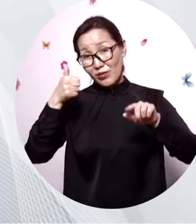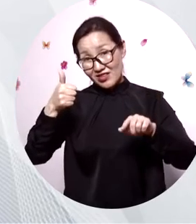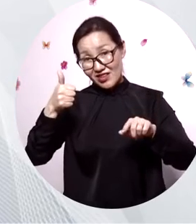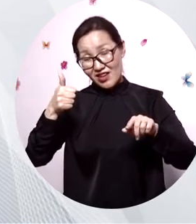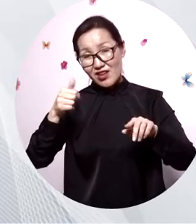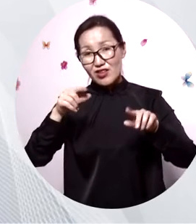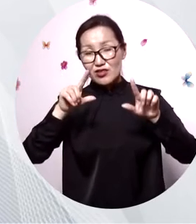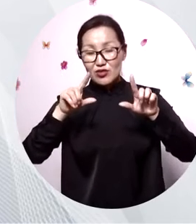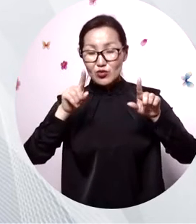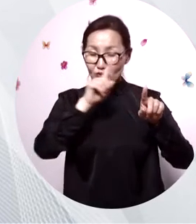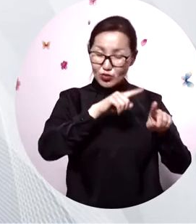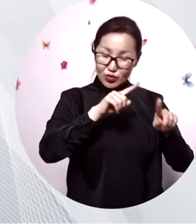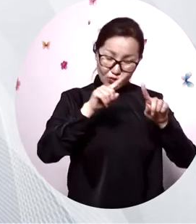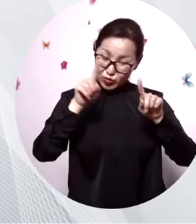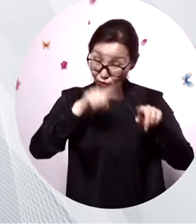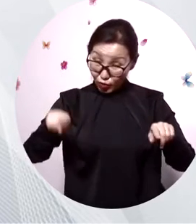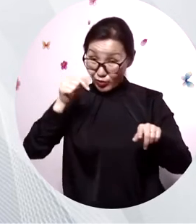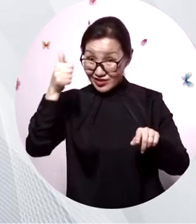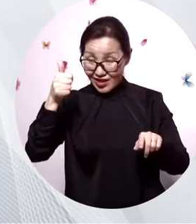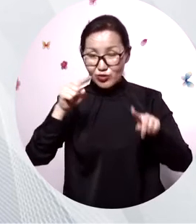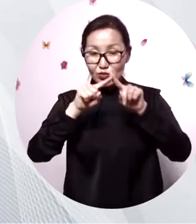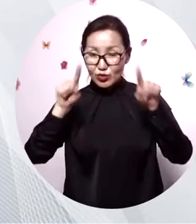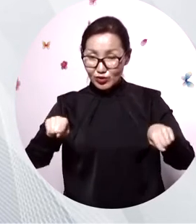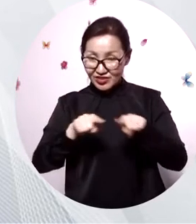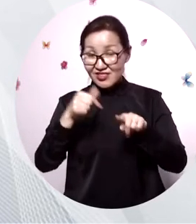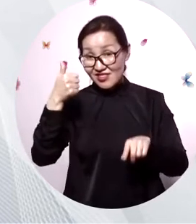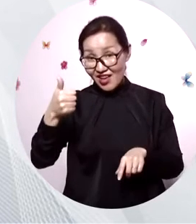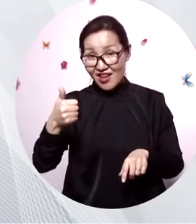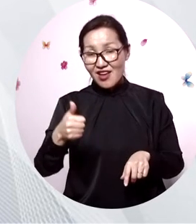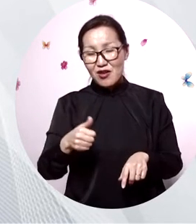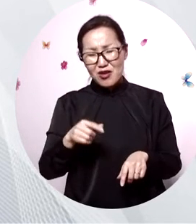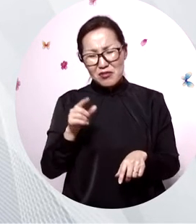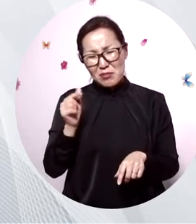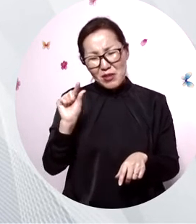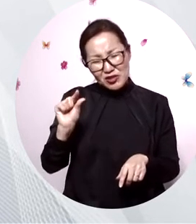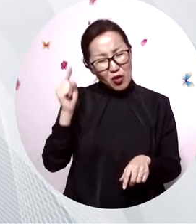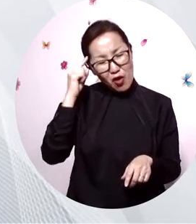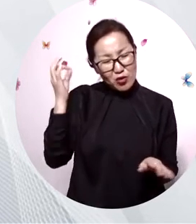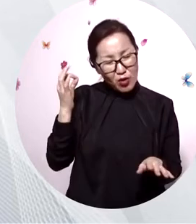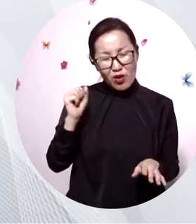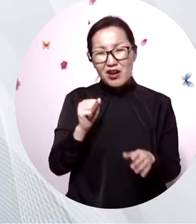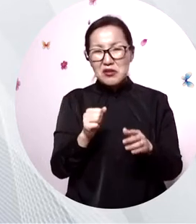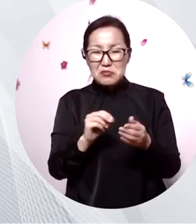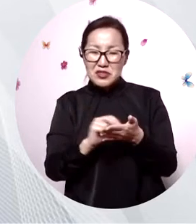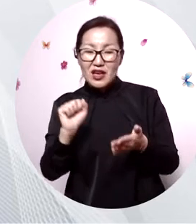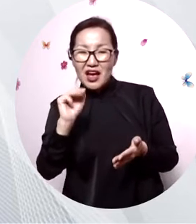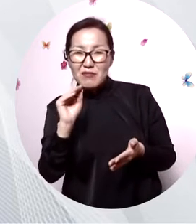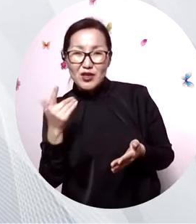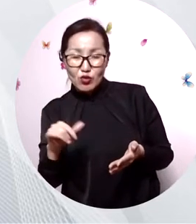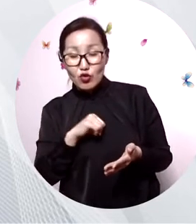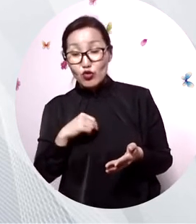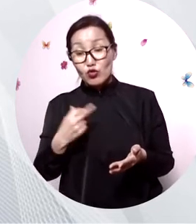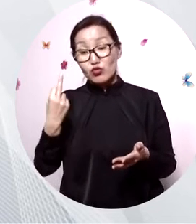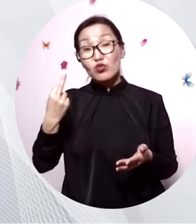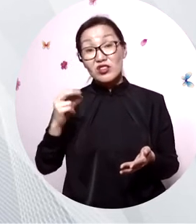сайн, дөрүүлж нь сайн. За баг зэрэг ойлгож хадаагүй, амжаагүй ч юм уу, бичиж амжаагүй бол өөрөө